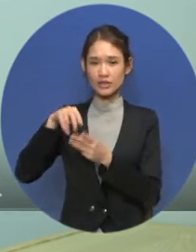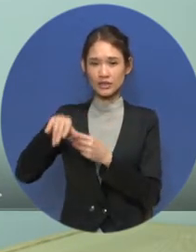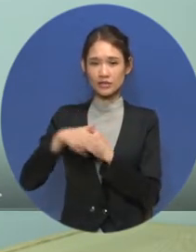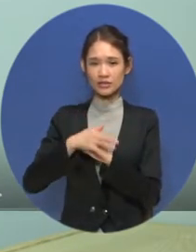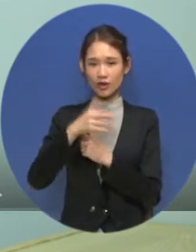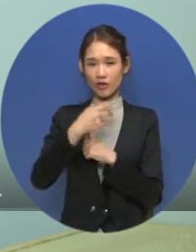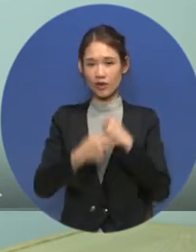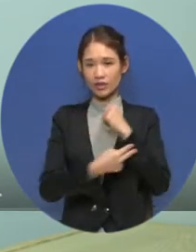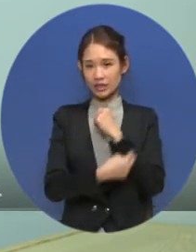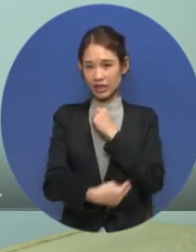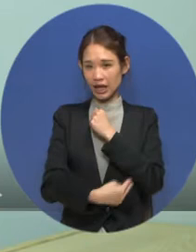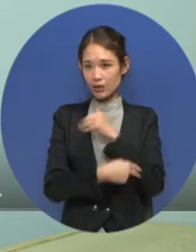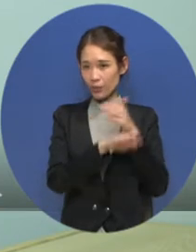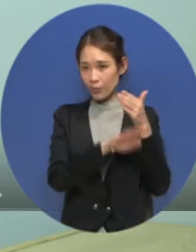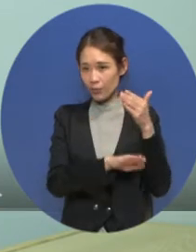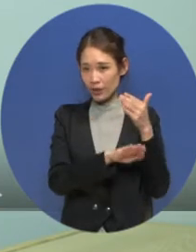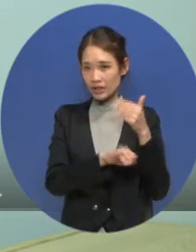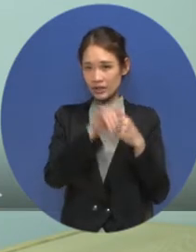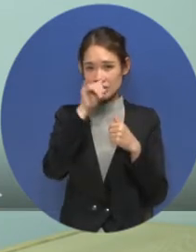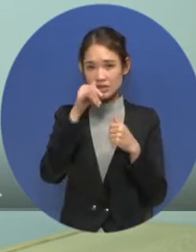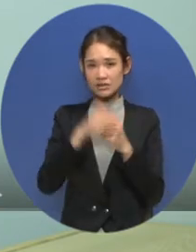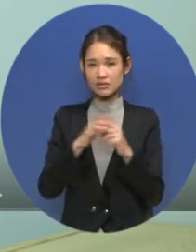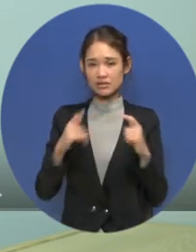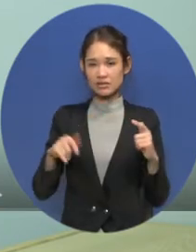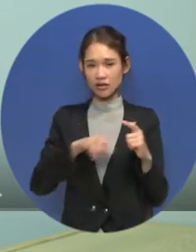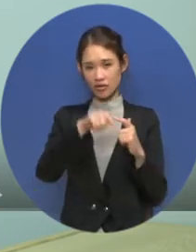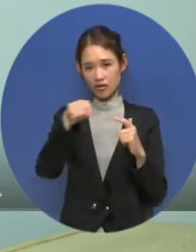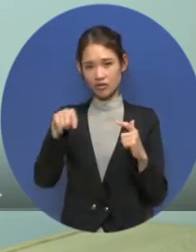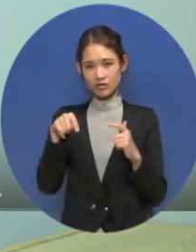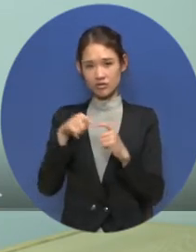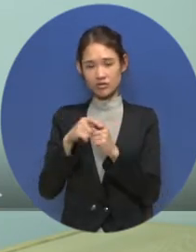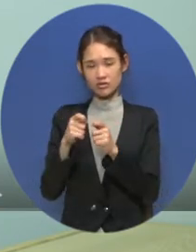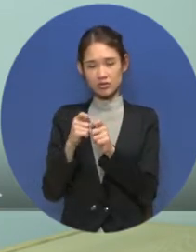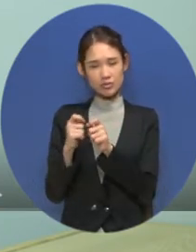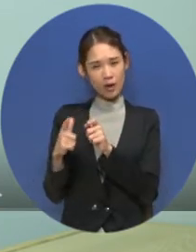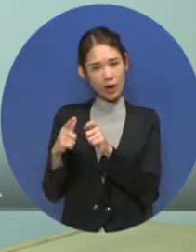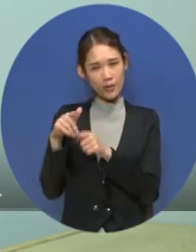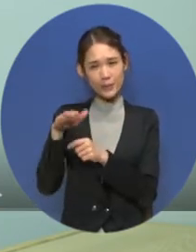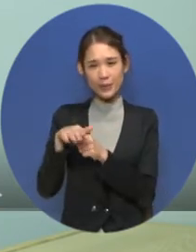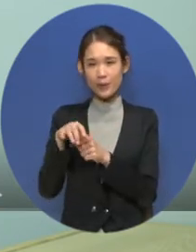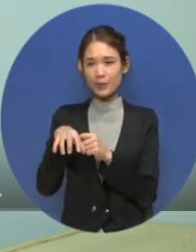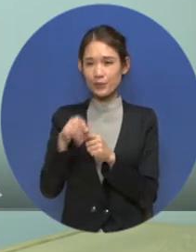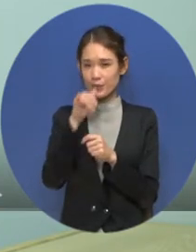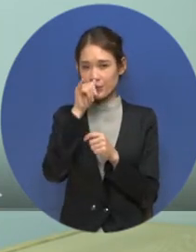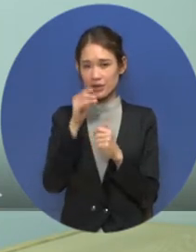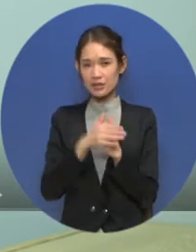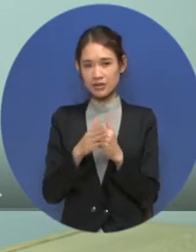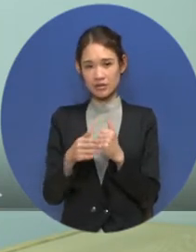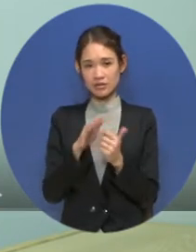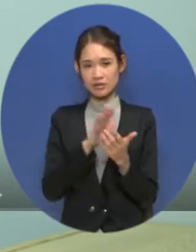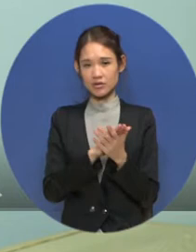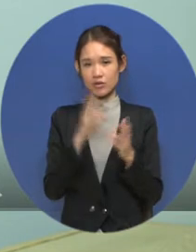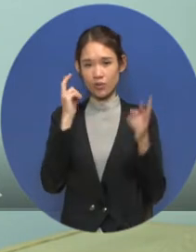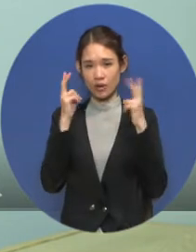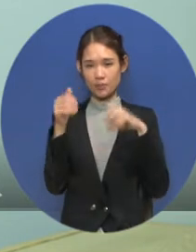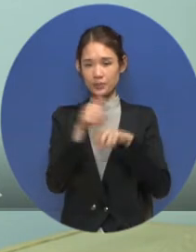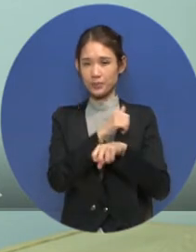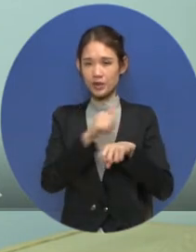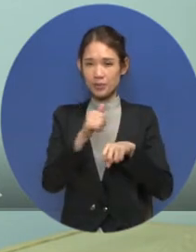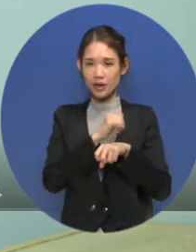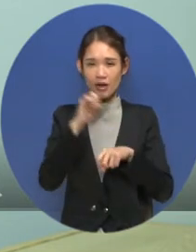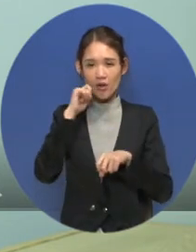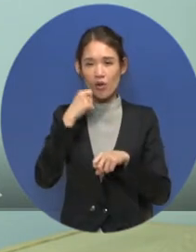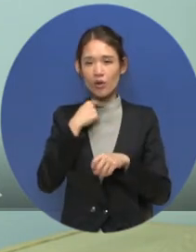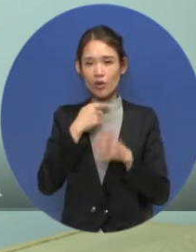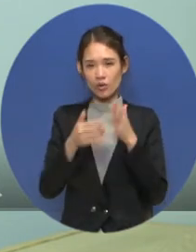성산대교 아래쪽인데요. 저희 지역적으로 좀 거리가 변두리 쪽이기 때문에 저희 친구들이 출퇴근하는데 어려움을